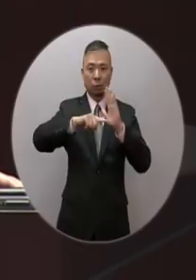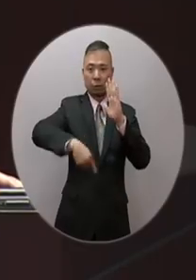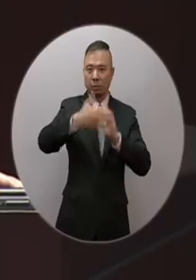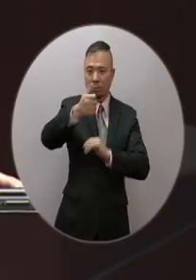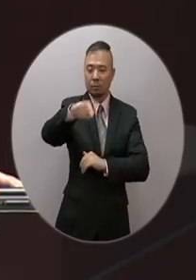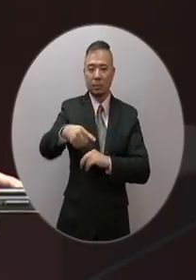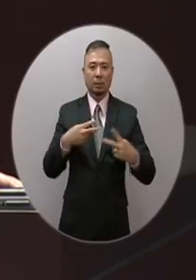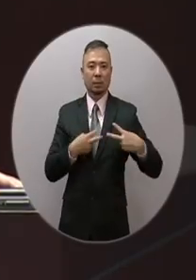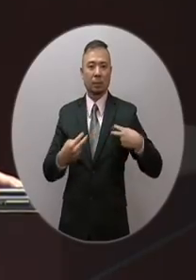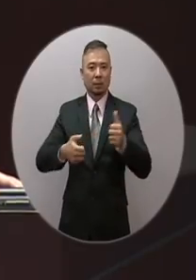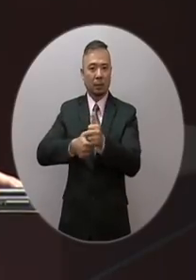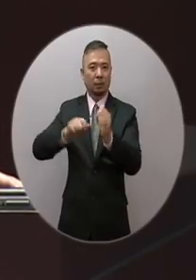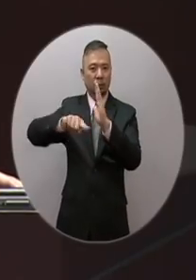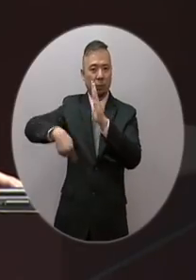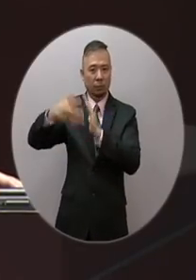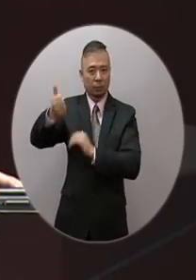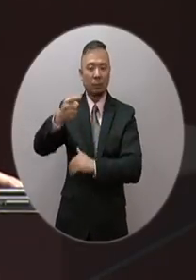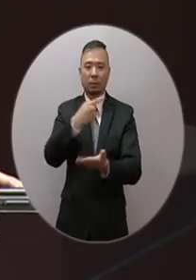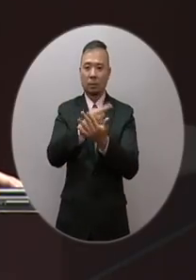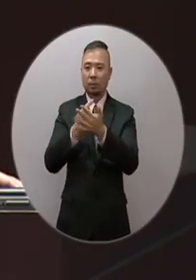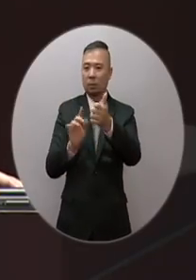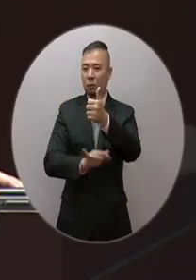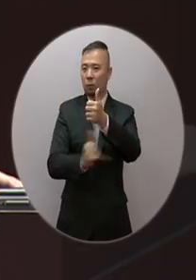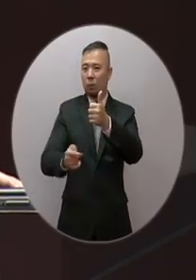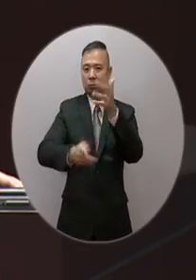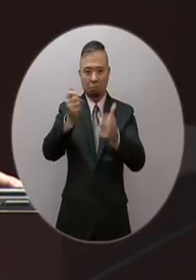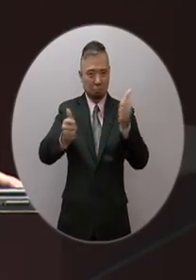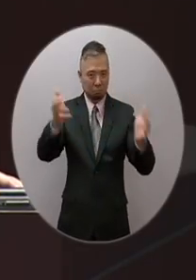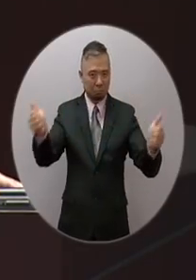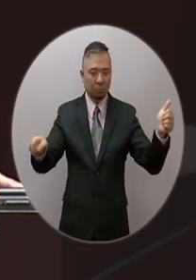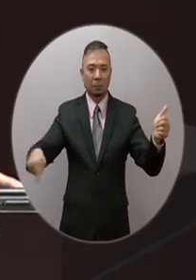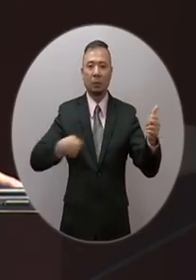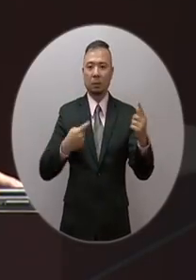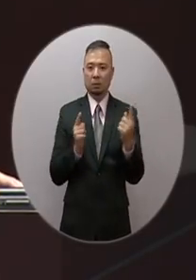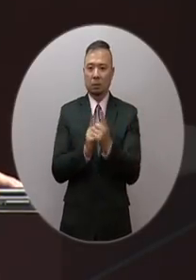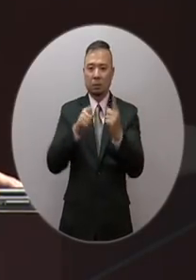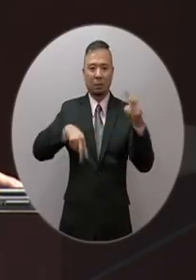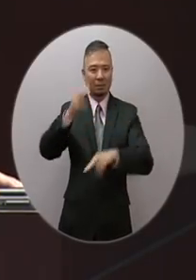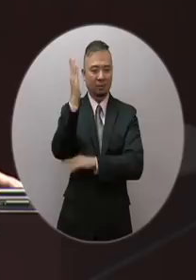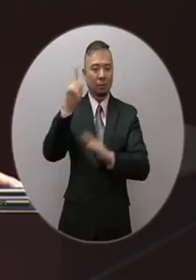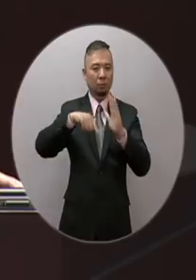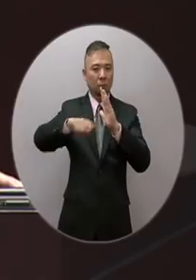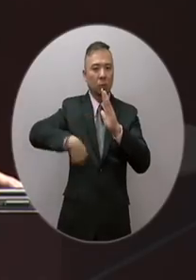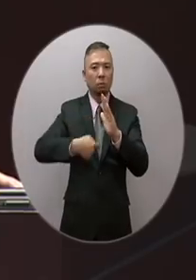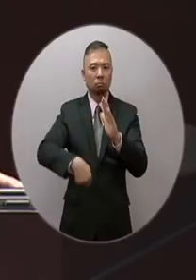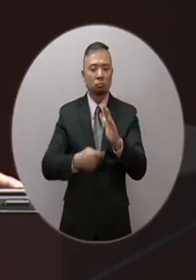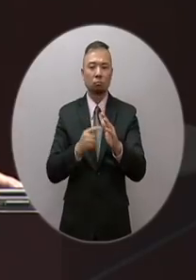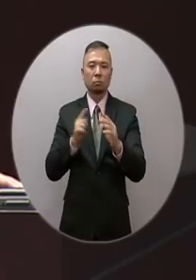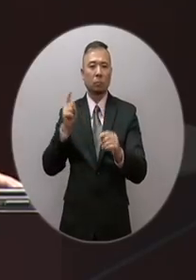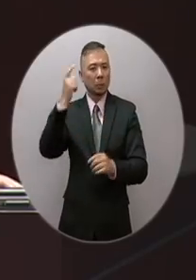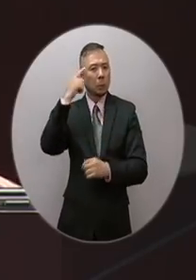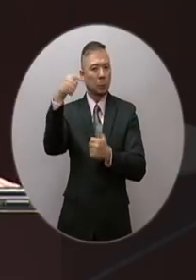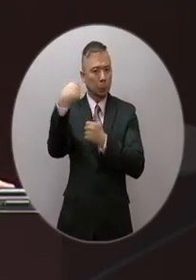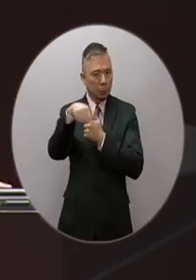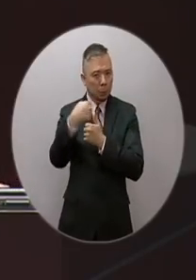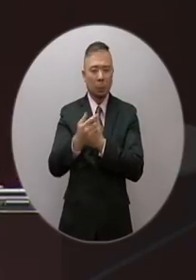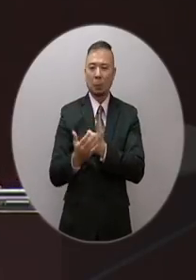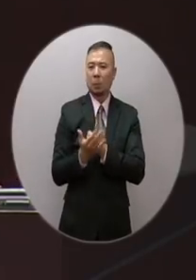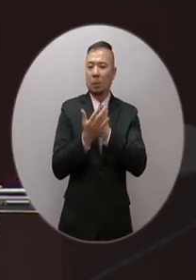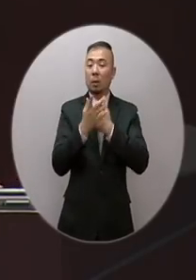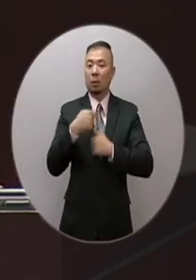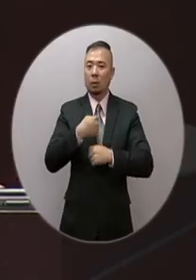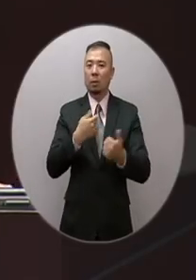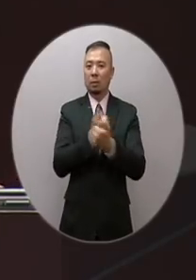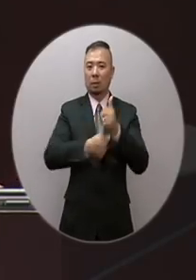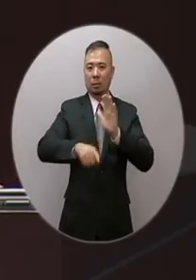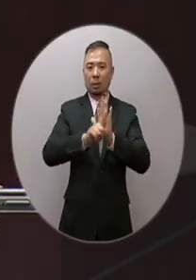副院长以及各位委员先进给予行政团队的指教跟鼓励，本人仅代表行政团